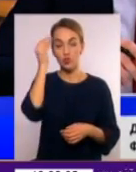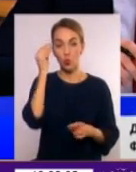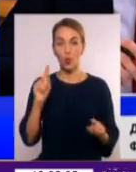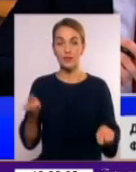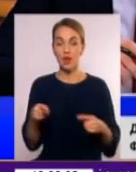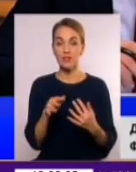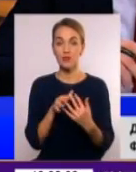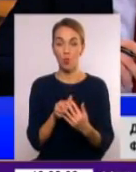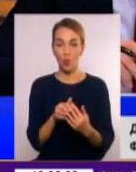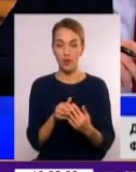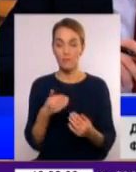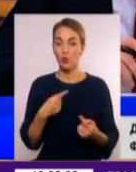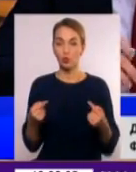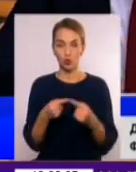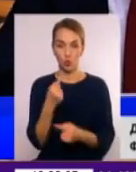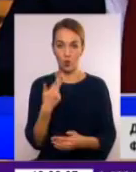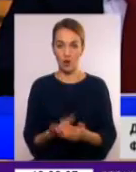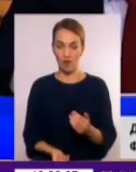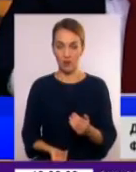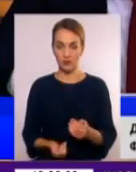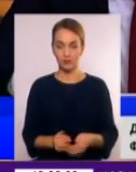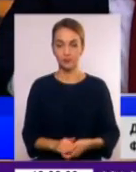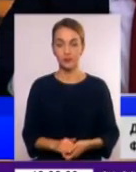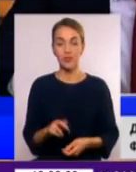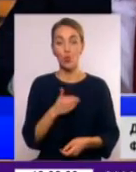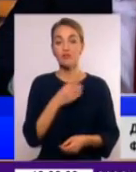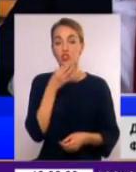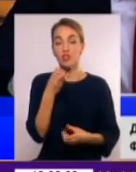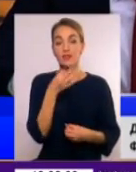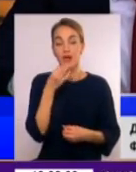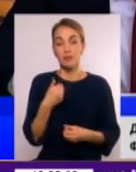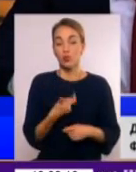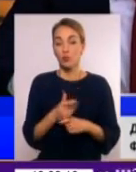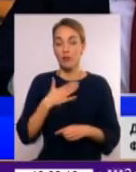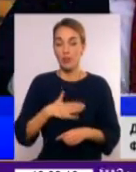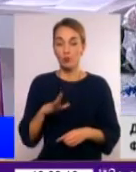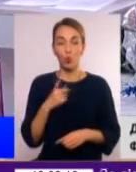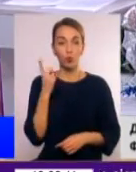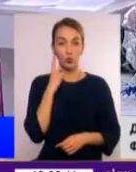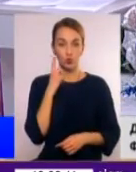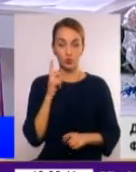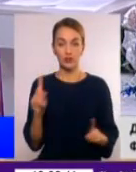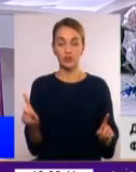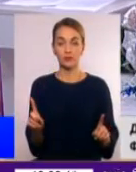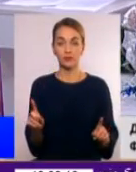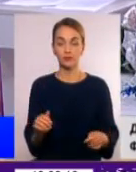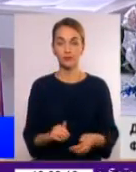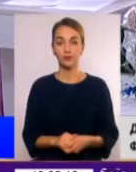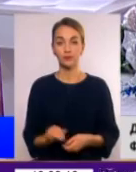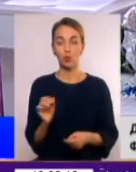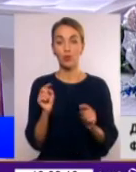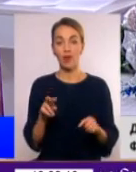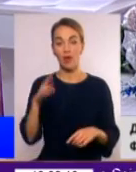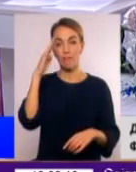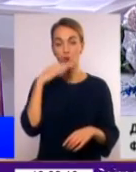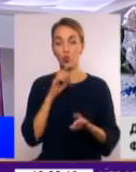організації бою ми точно програвали. Хотілося... Я хотів ще сказати, знаєте, що мені дуже приємно було почути про те, як